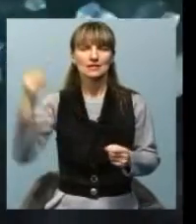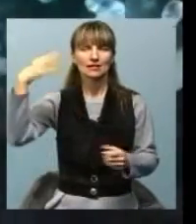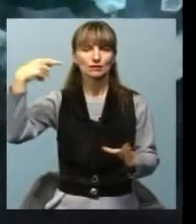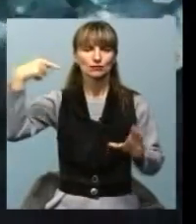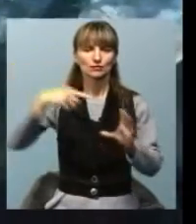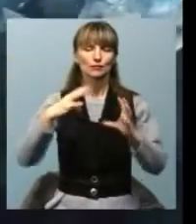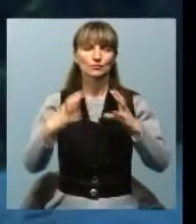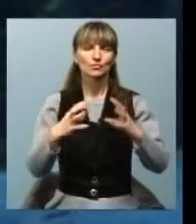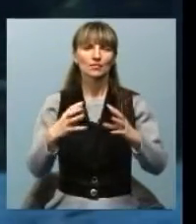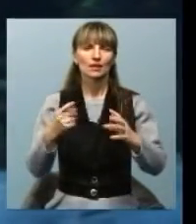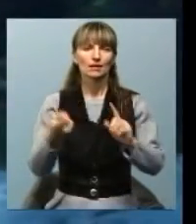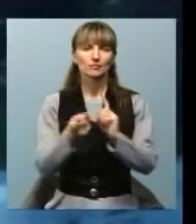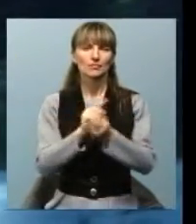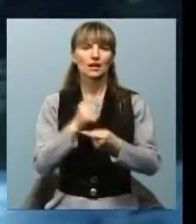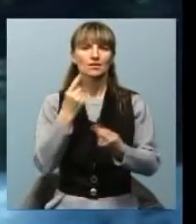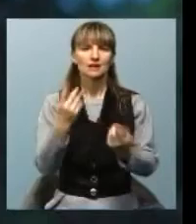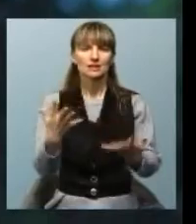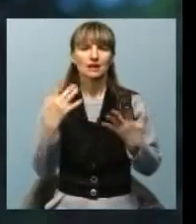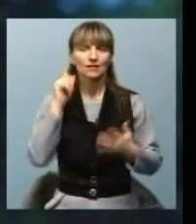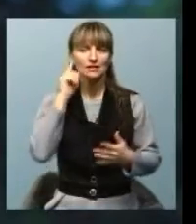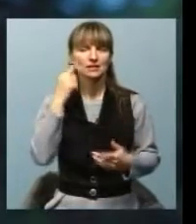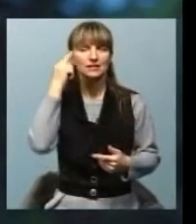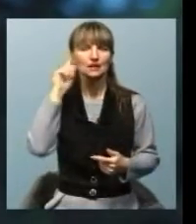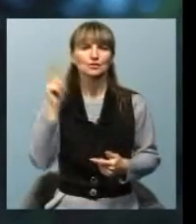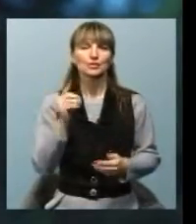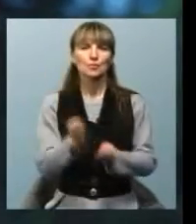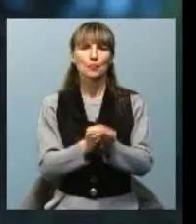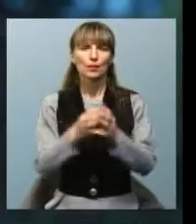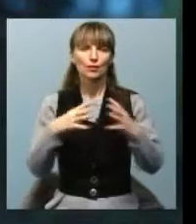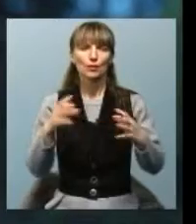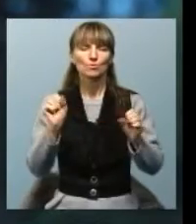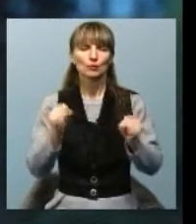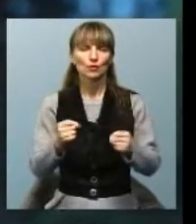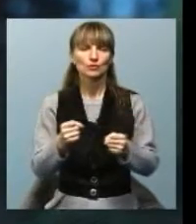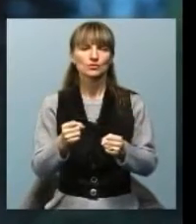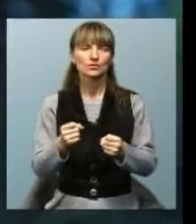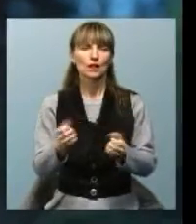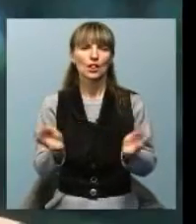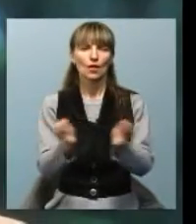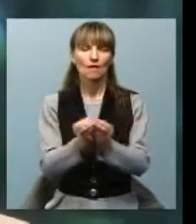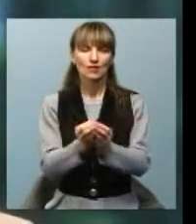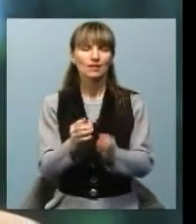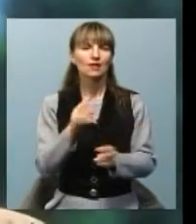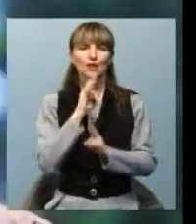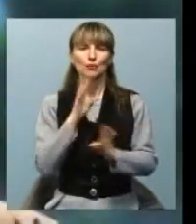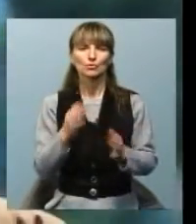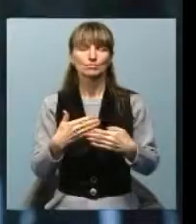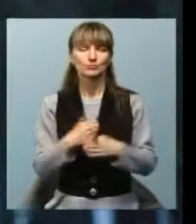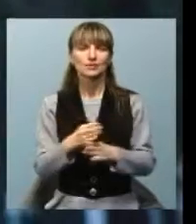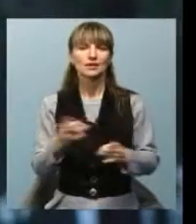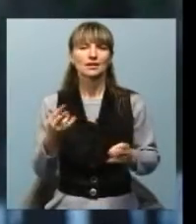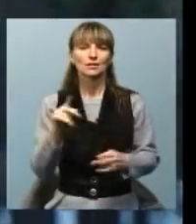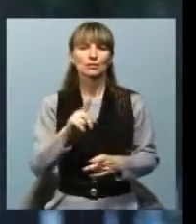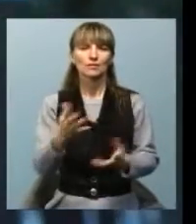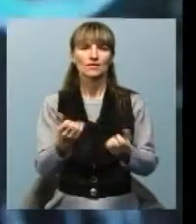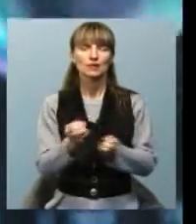вона переливається яскравими кольорами. А чи знали ви, що мильні бульки можна ловити? І вони навіть не будуть лопатися. Для того, щоб